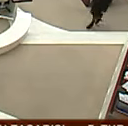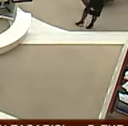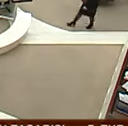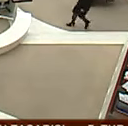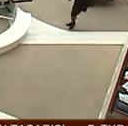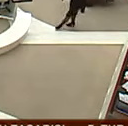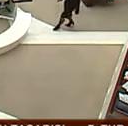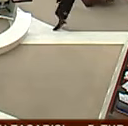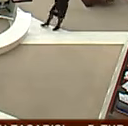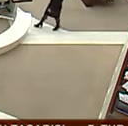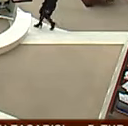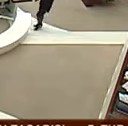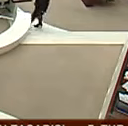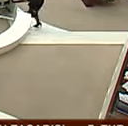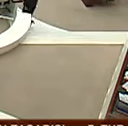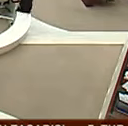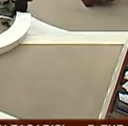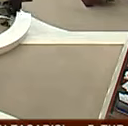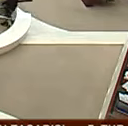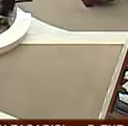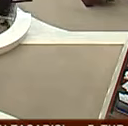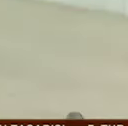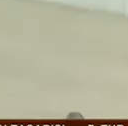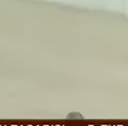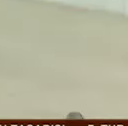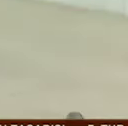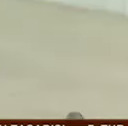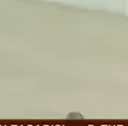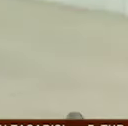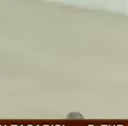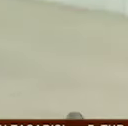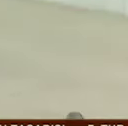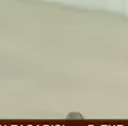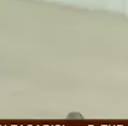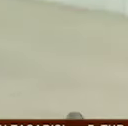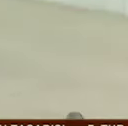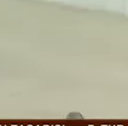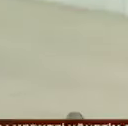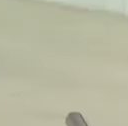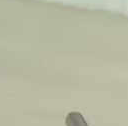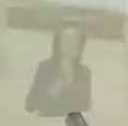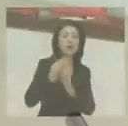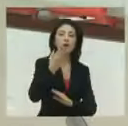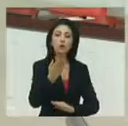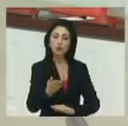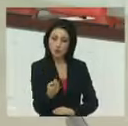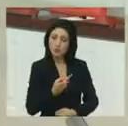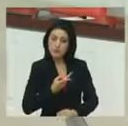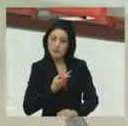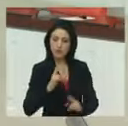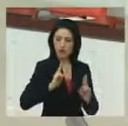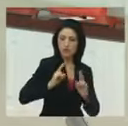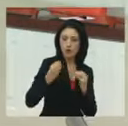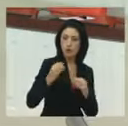Sayın Başkan, değerli milletvekilleri. Güçlü gelecek toplumun ortak hayalleriyle kurulur. Bizim de